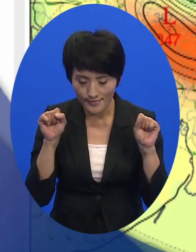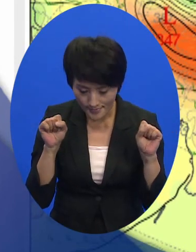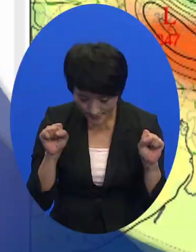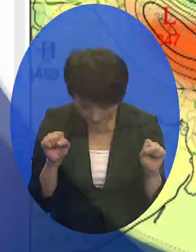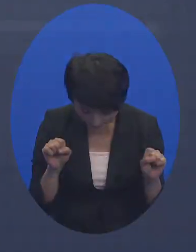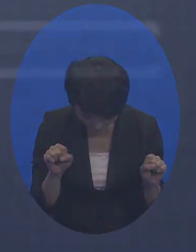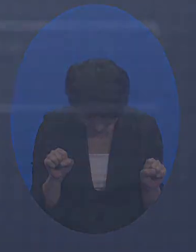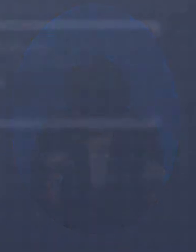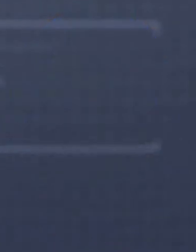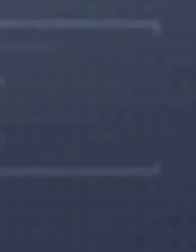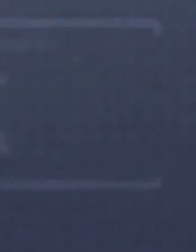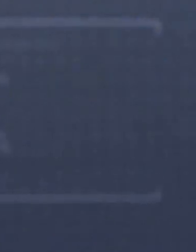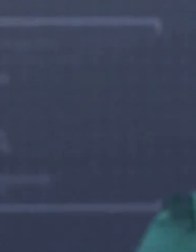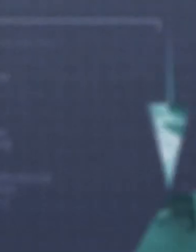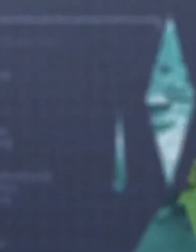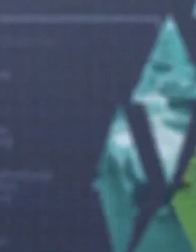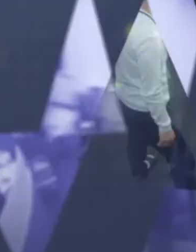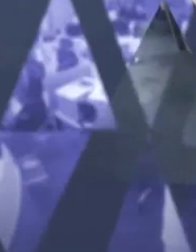드렸습니다